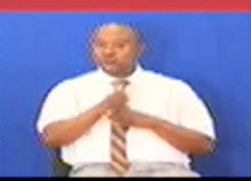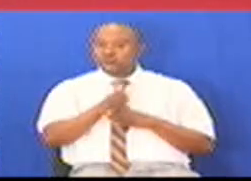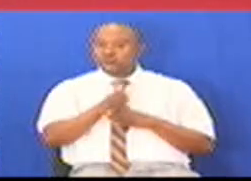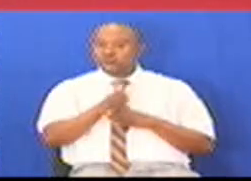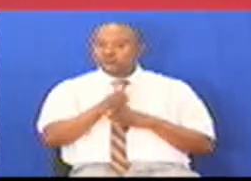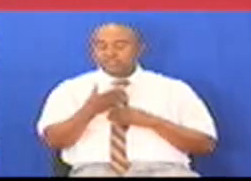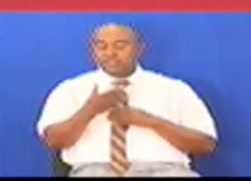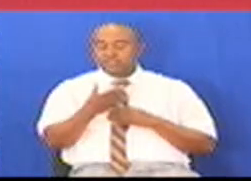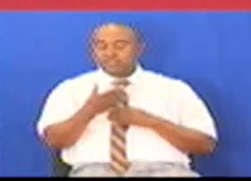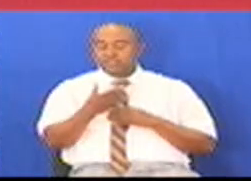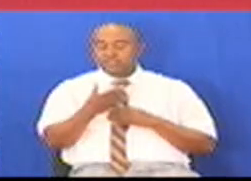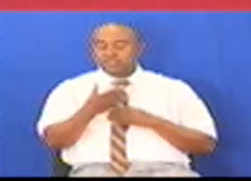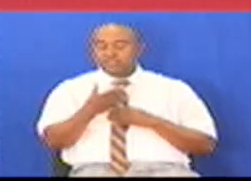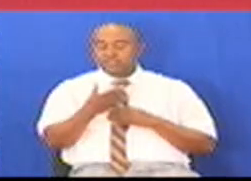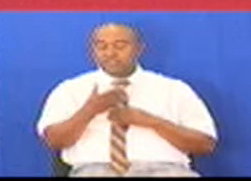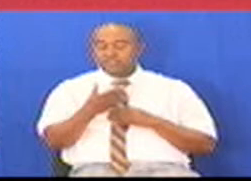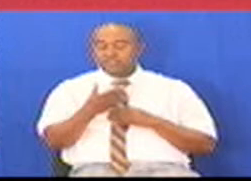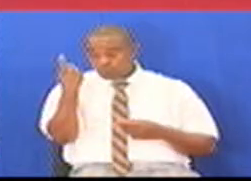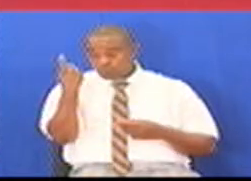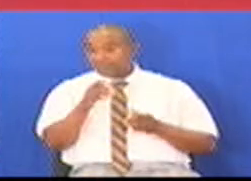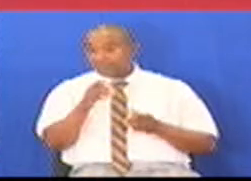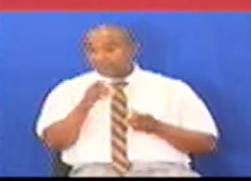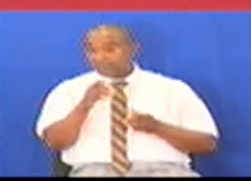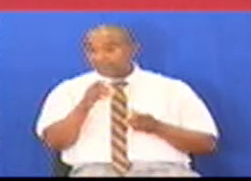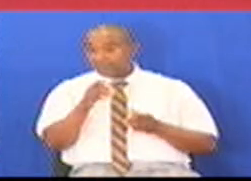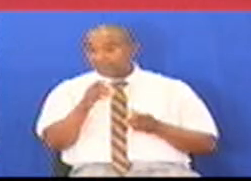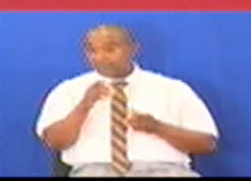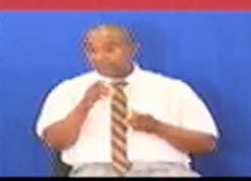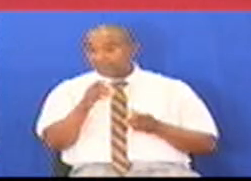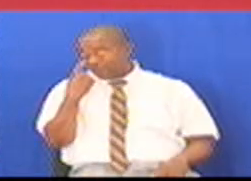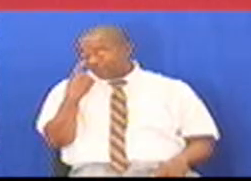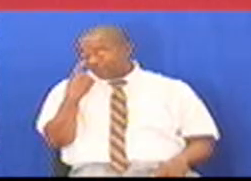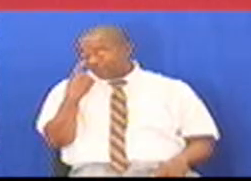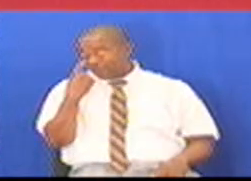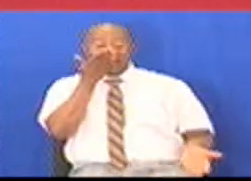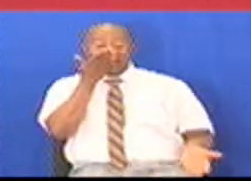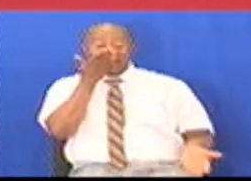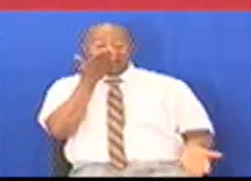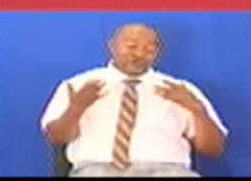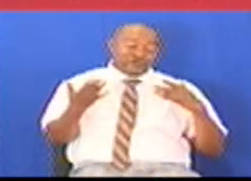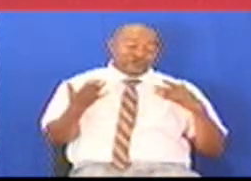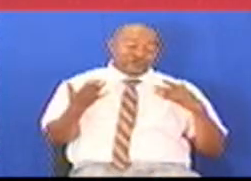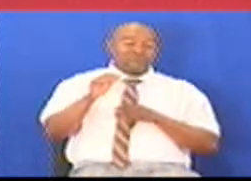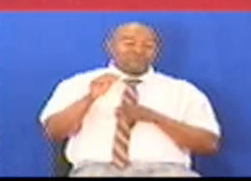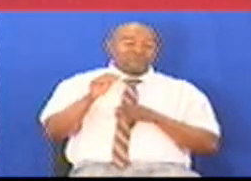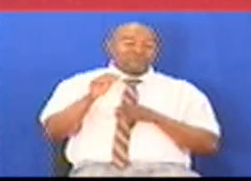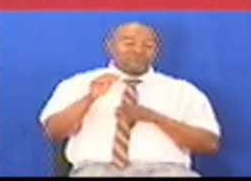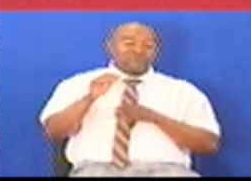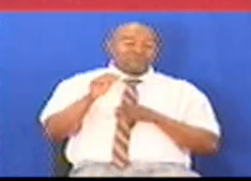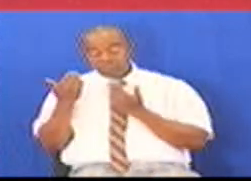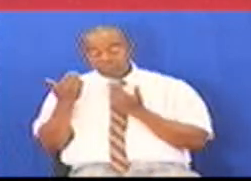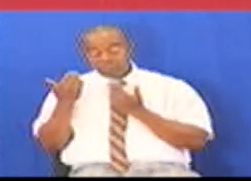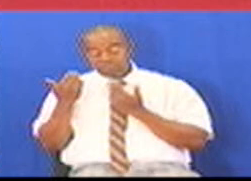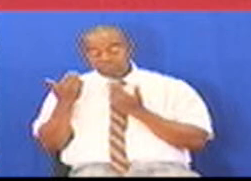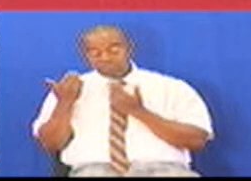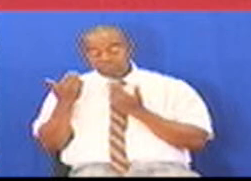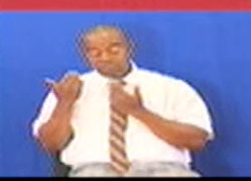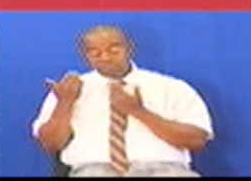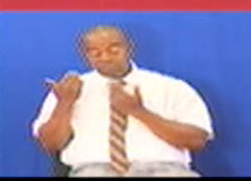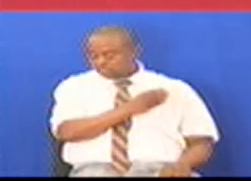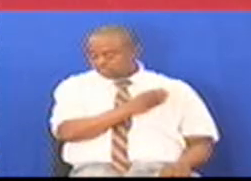taifa, mpango wa maendeleo wa taifa na makadirio ya mapato na matumizi ya serikali kwa mwaka wa fedha